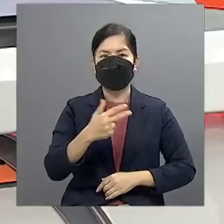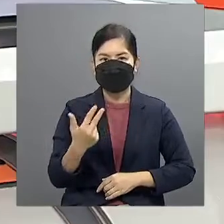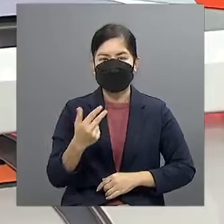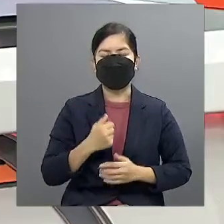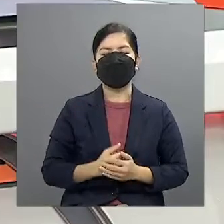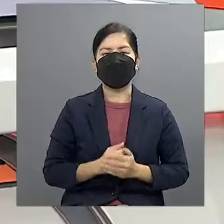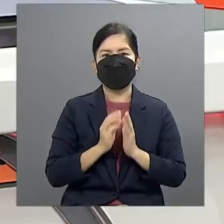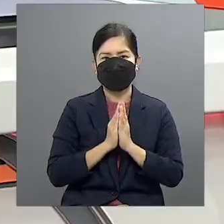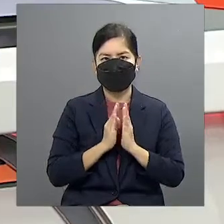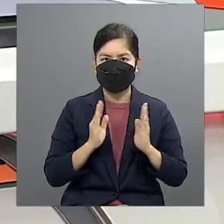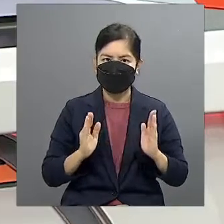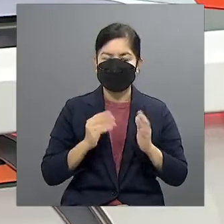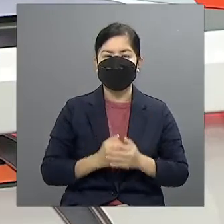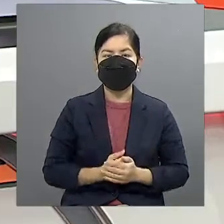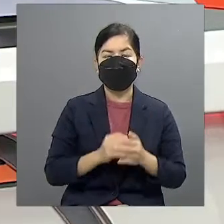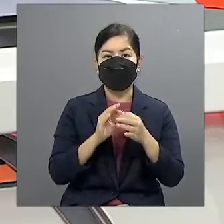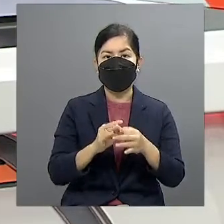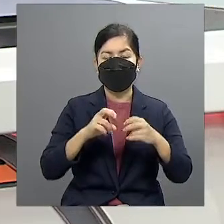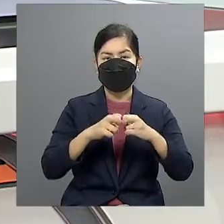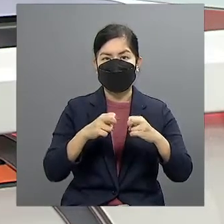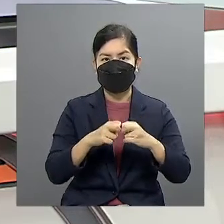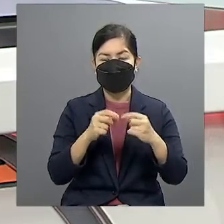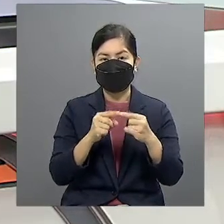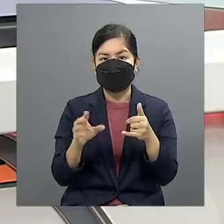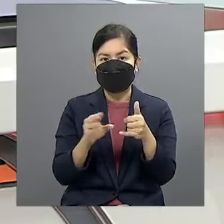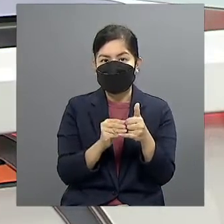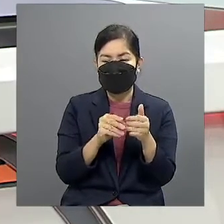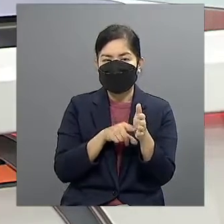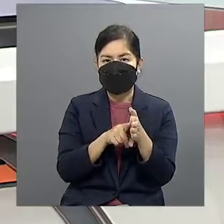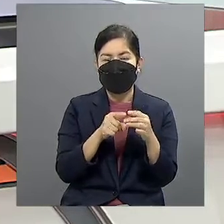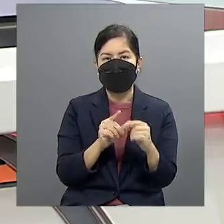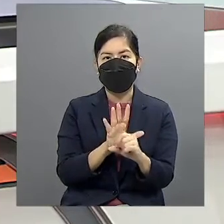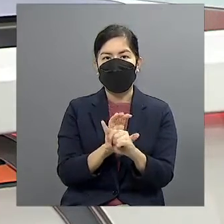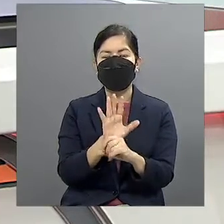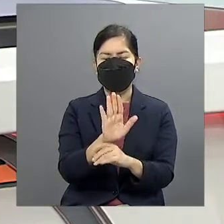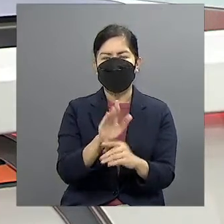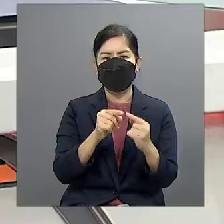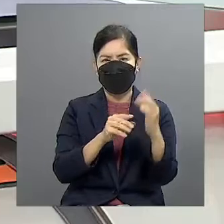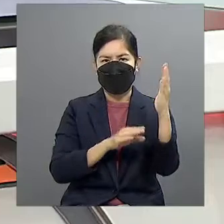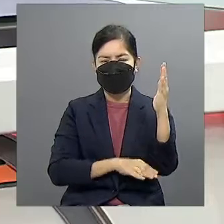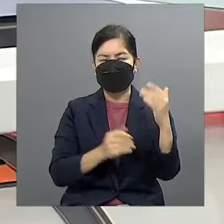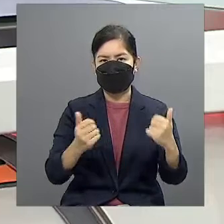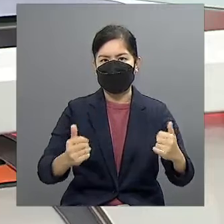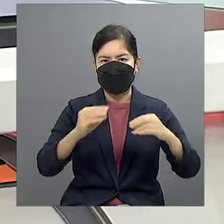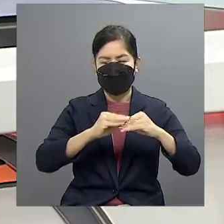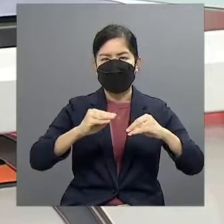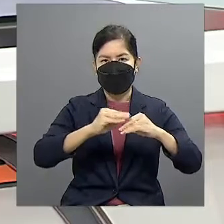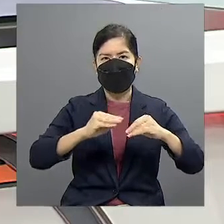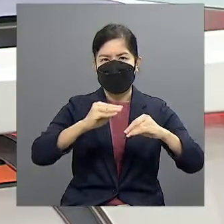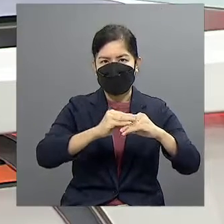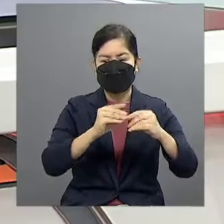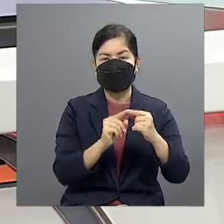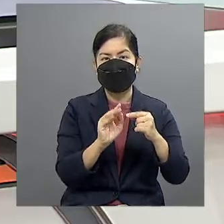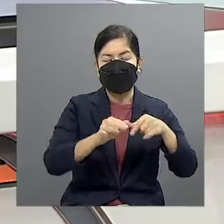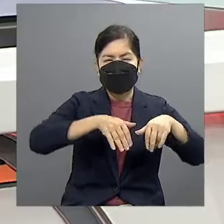ส่วนสถานการณ์การติดเชื้อโควิด -19 ในจังหวัดชายแดนภาคใต้ก็ยังคงเพิ่มขึ้นอย่างต่อเนื่องนะคะโดยเฉพาะการติดเชื้อในชุมชนแออัดค่ะ